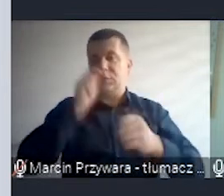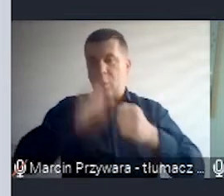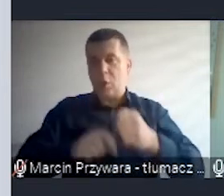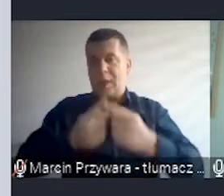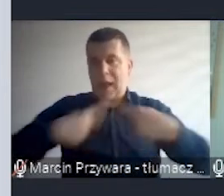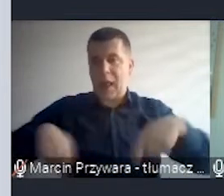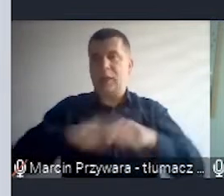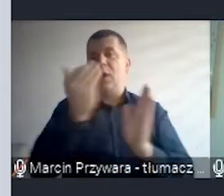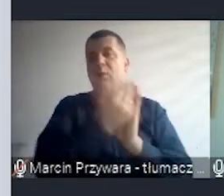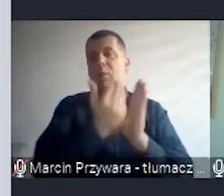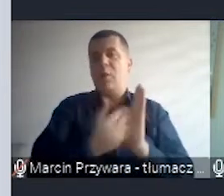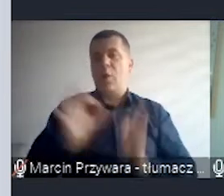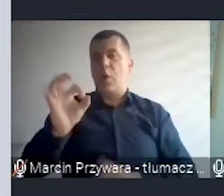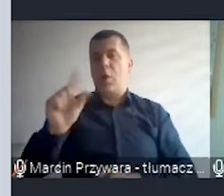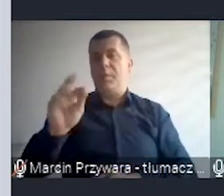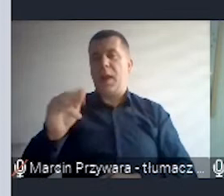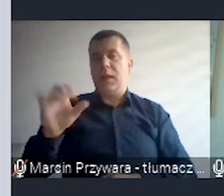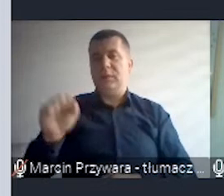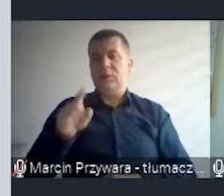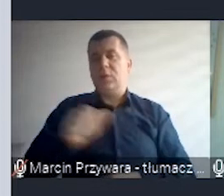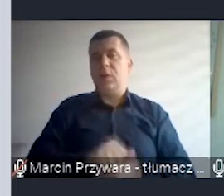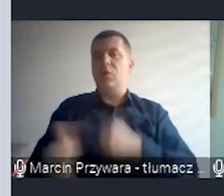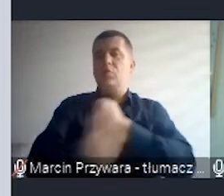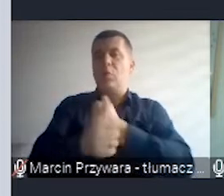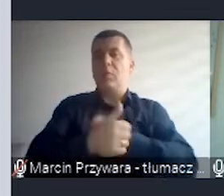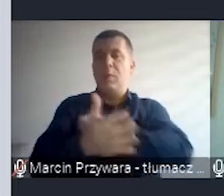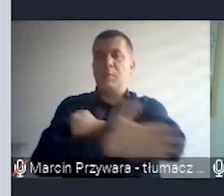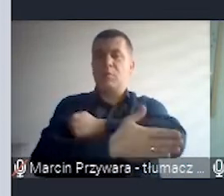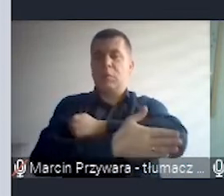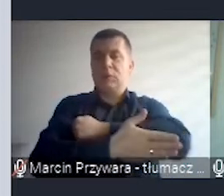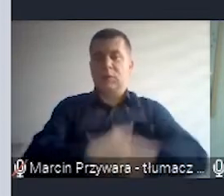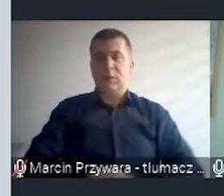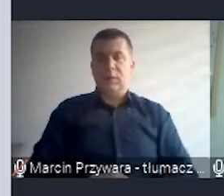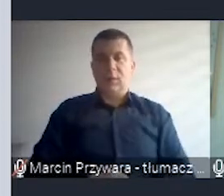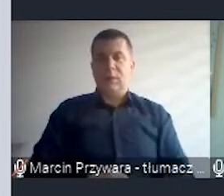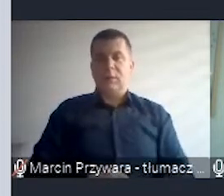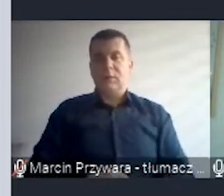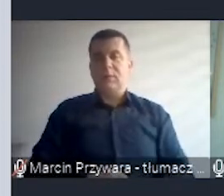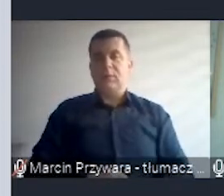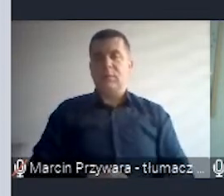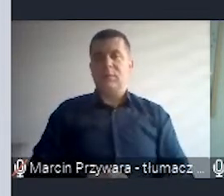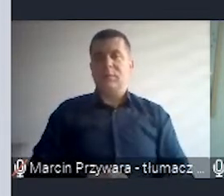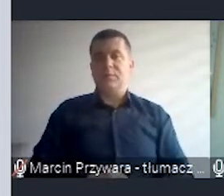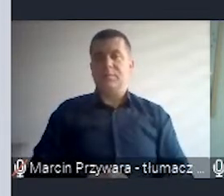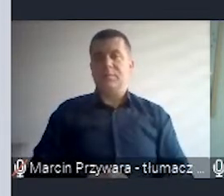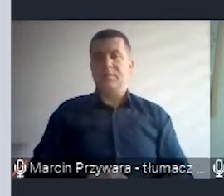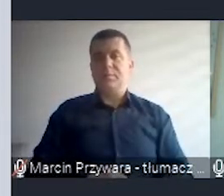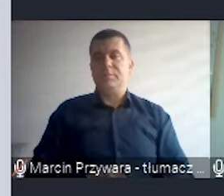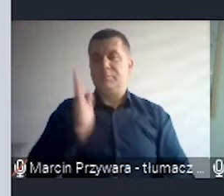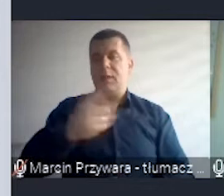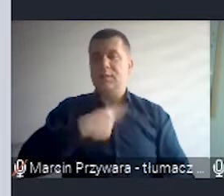realizacji programów operacyjnych to taki dokument podstawowy, który będzie